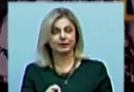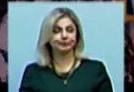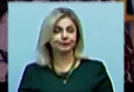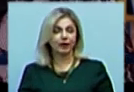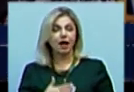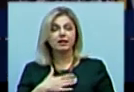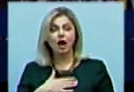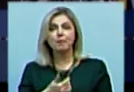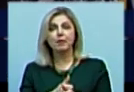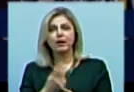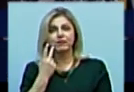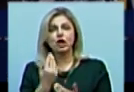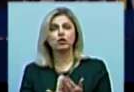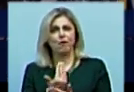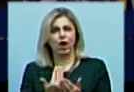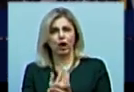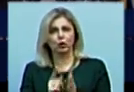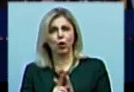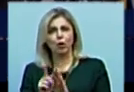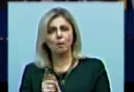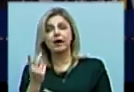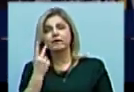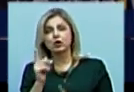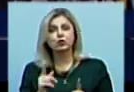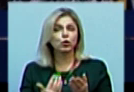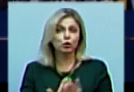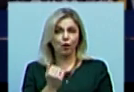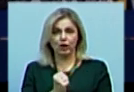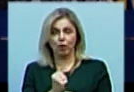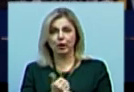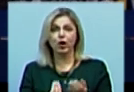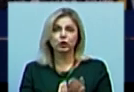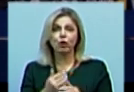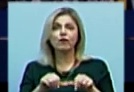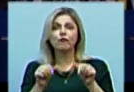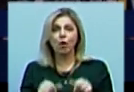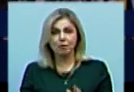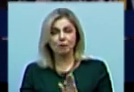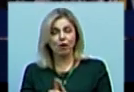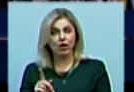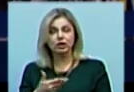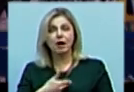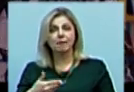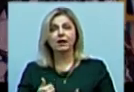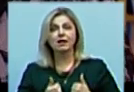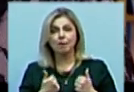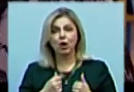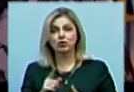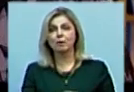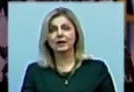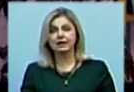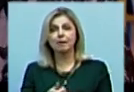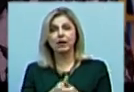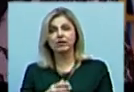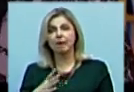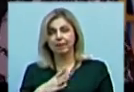Наша бібліотека завжди була новатором. Ми завжди щось нове робили, якісь нові форми впроваджували. Ми намагаємося, щоб дитяча бібліотека